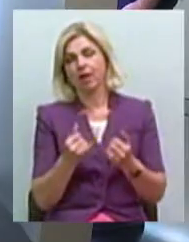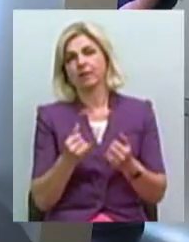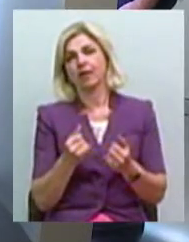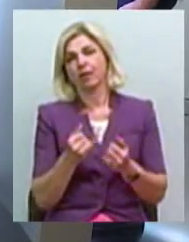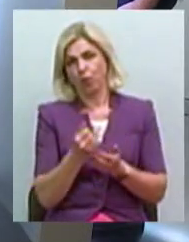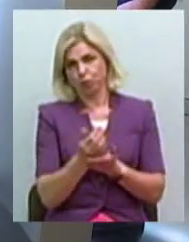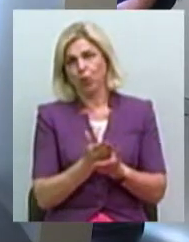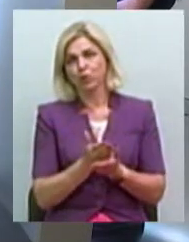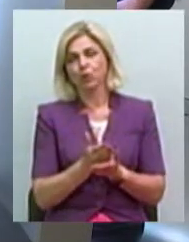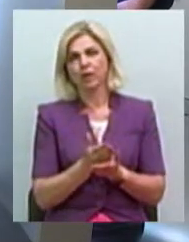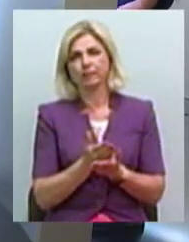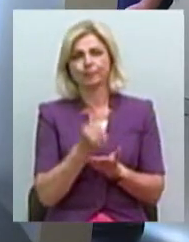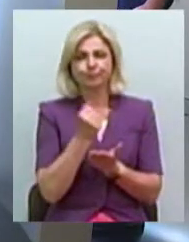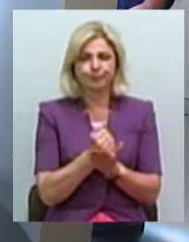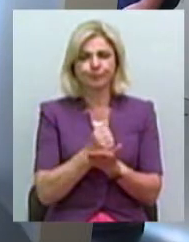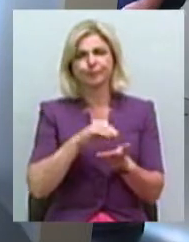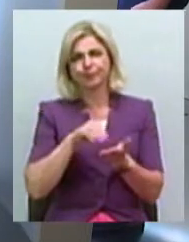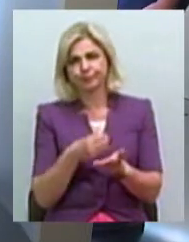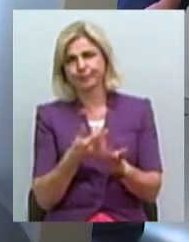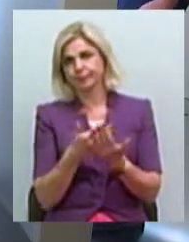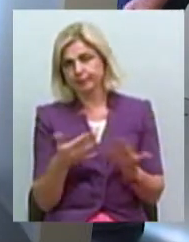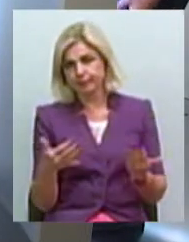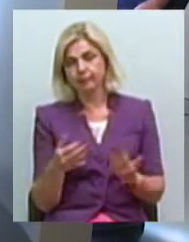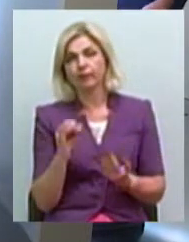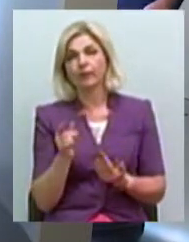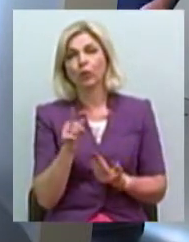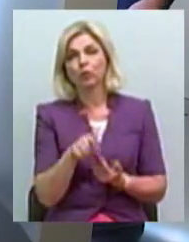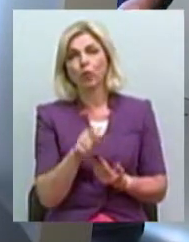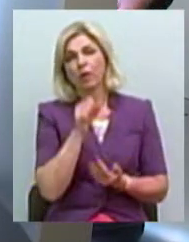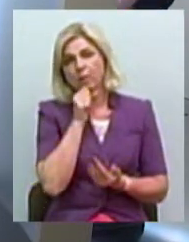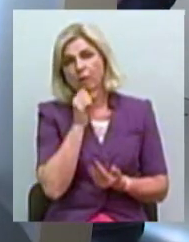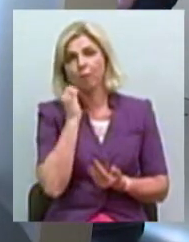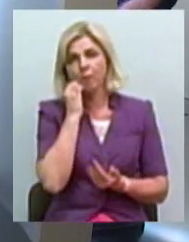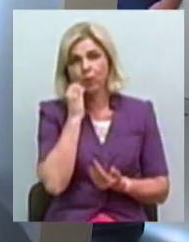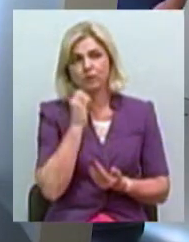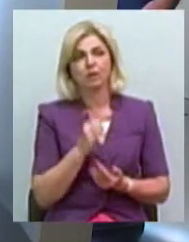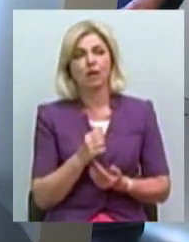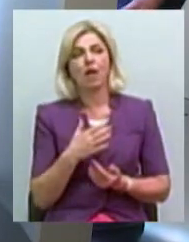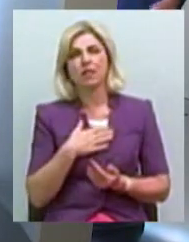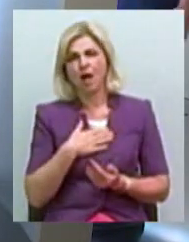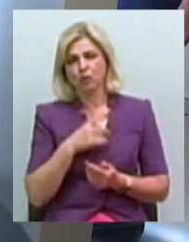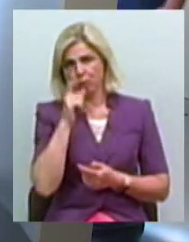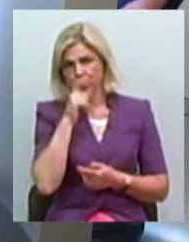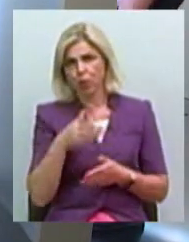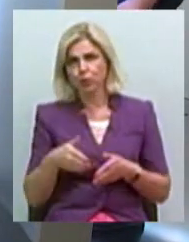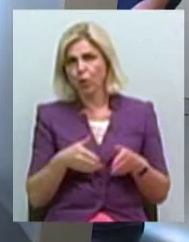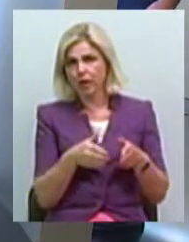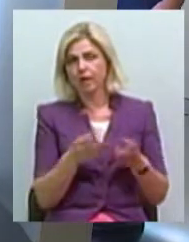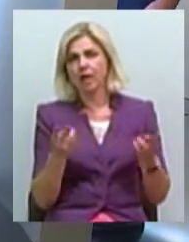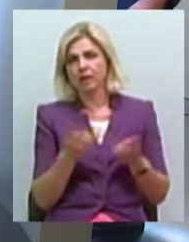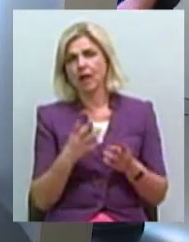адміністративні послуги. І коли люди говорять, що той бабусі по нашому бездоріжжю потрібно буде їхати